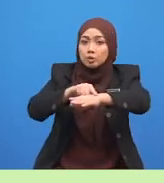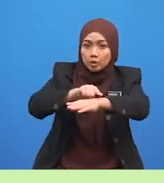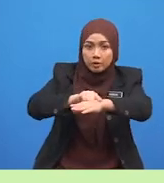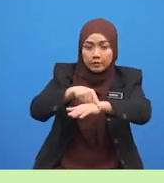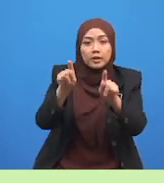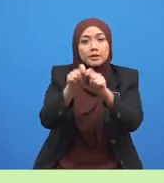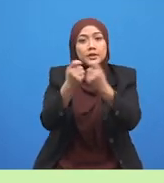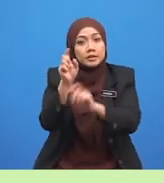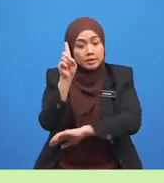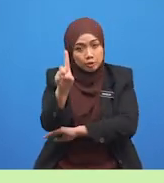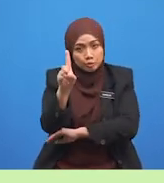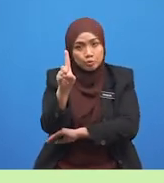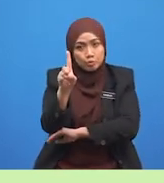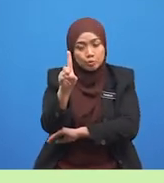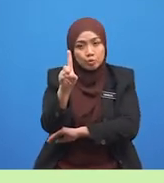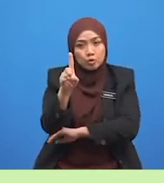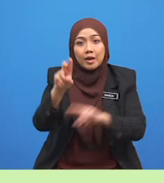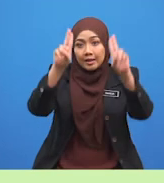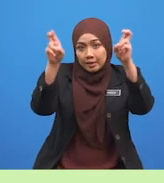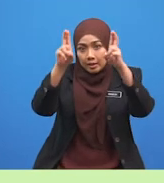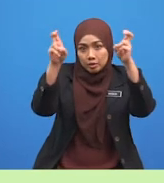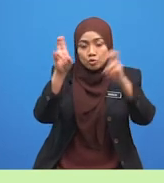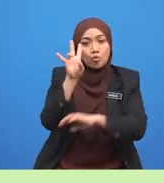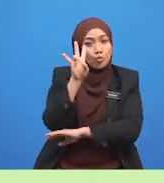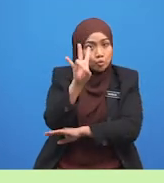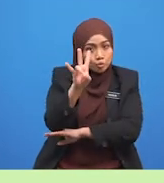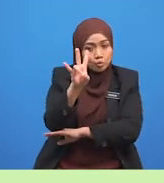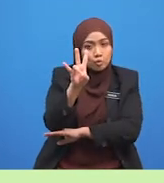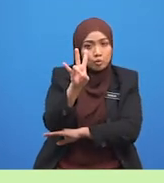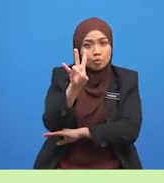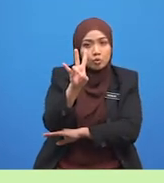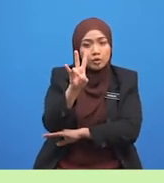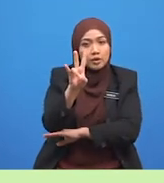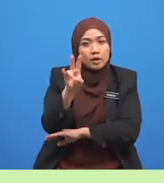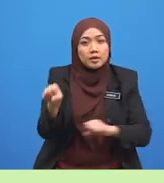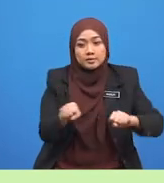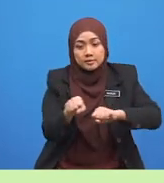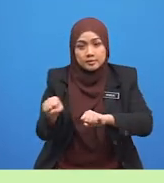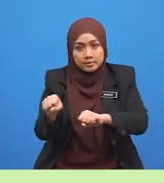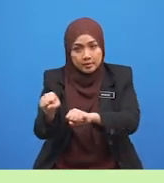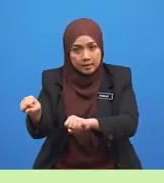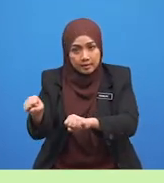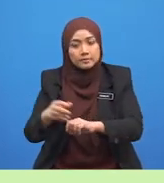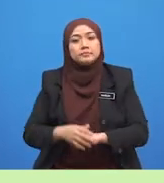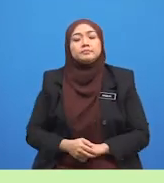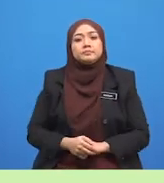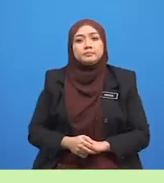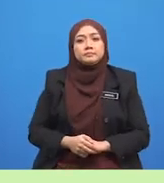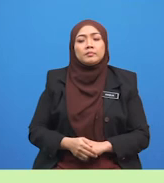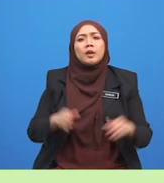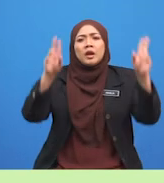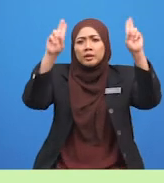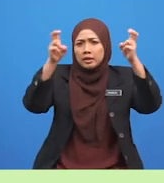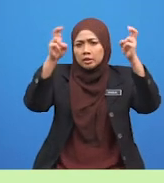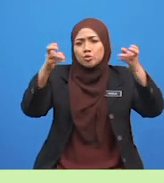geografi tingkatan 1 bab 7 iaitu tajuk salirat. Manakala subtopik